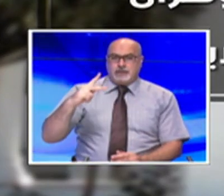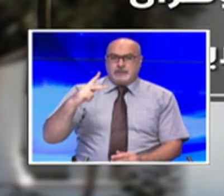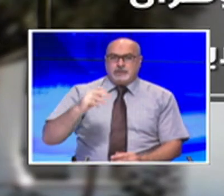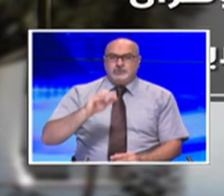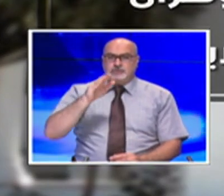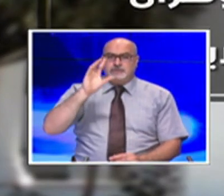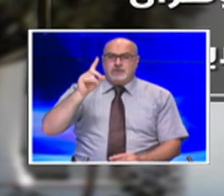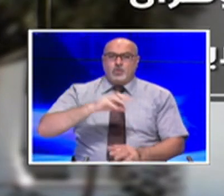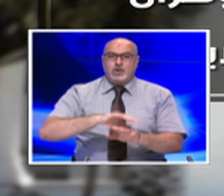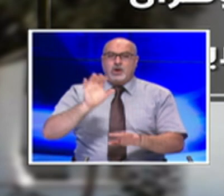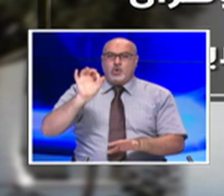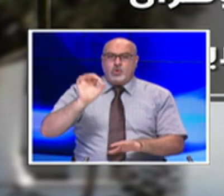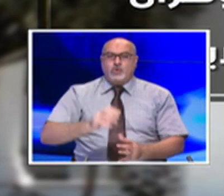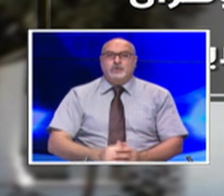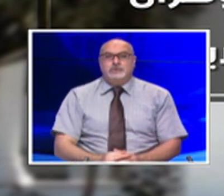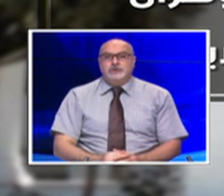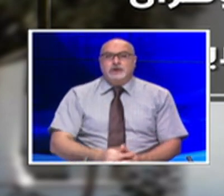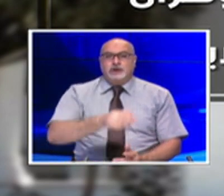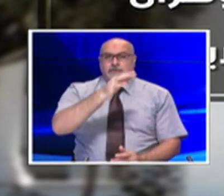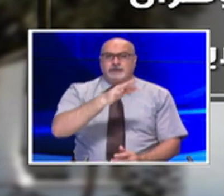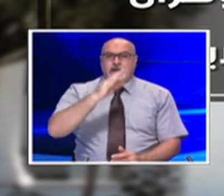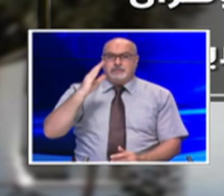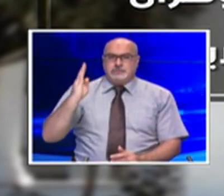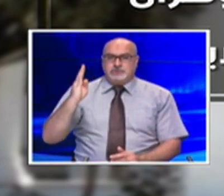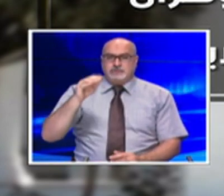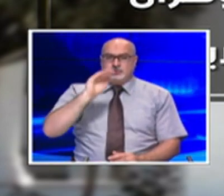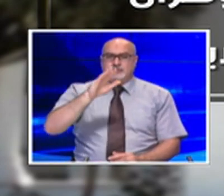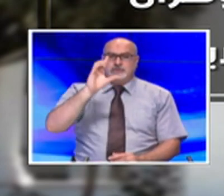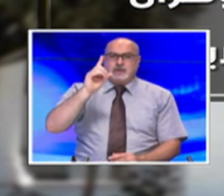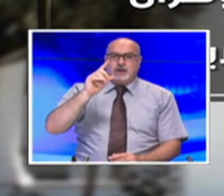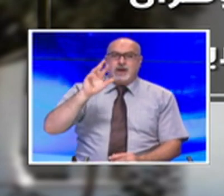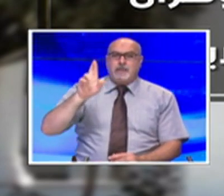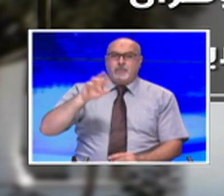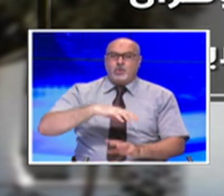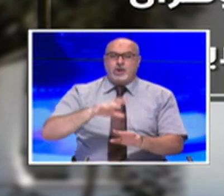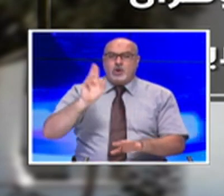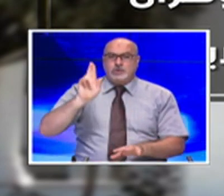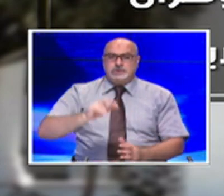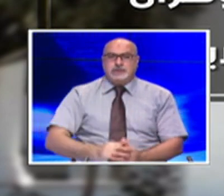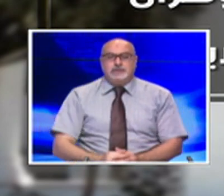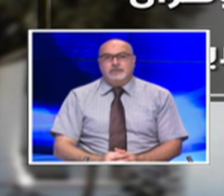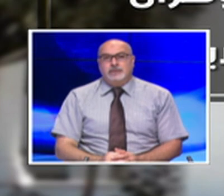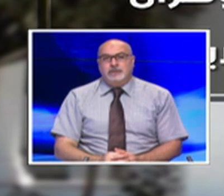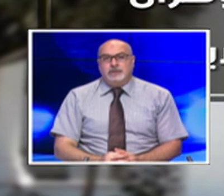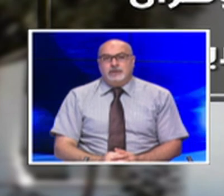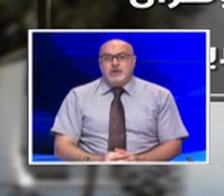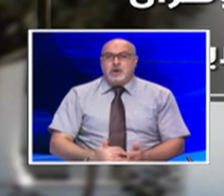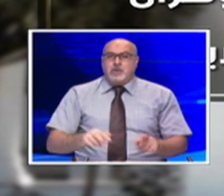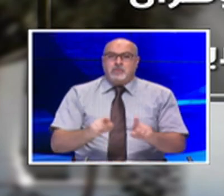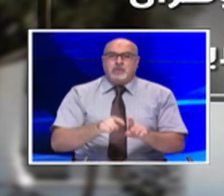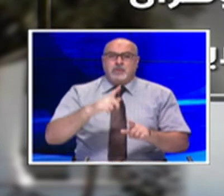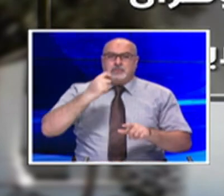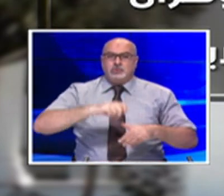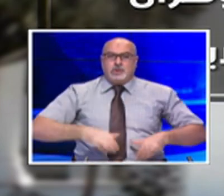السانية بولاية وهران، فتحي بالمصطفى رئيس دائرة الرمكة بولاية غليزان. كما تم توقيف